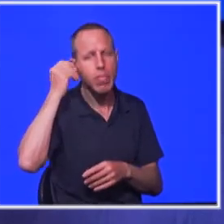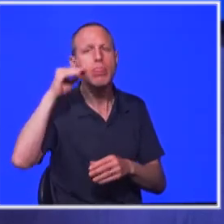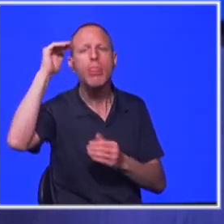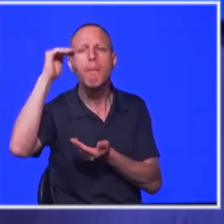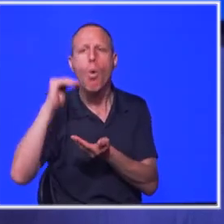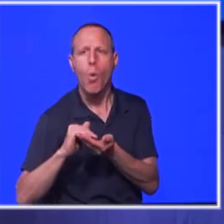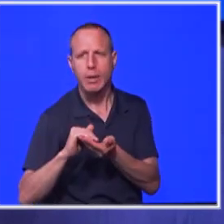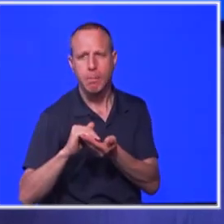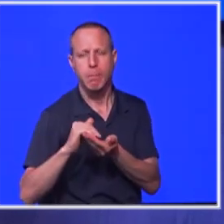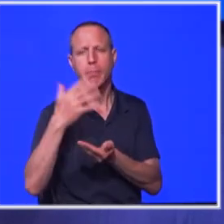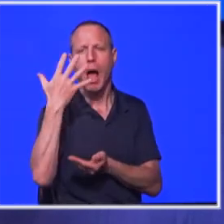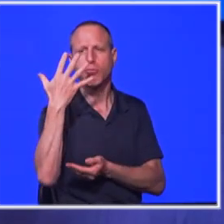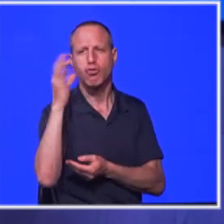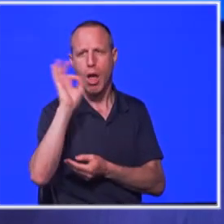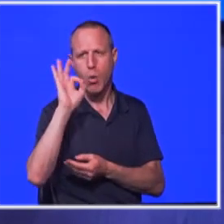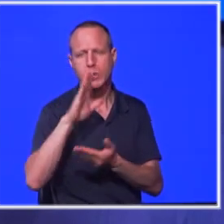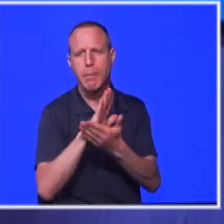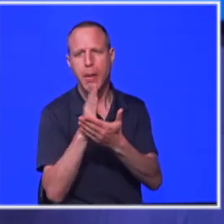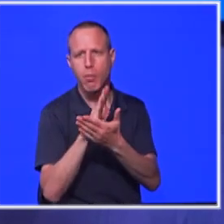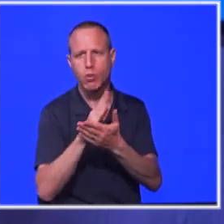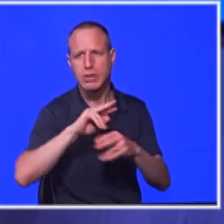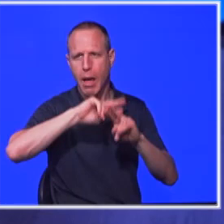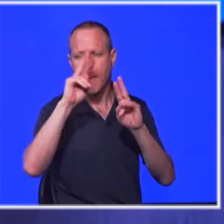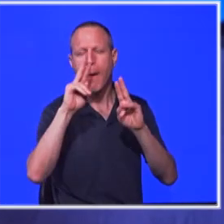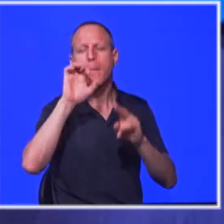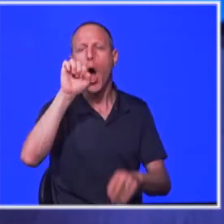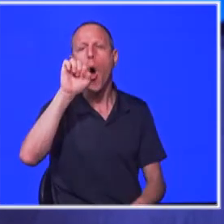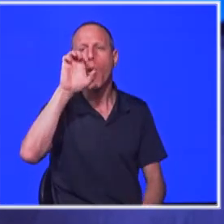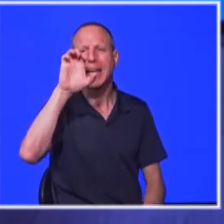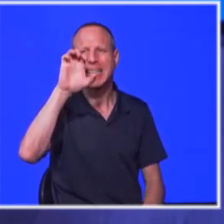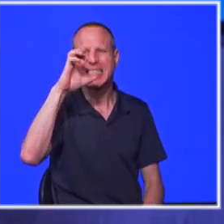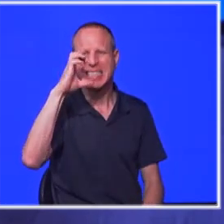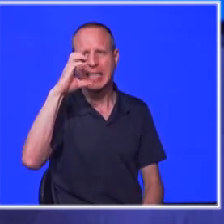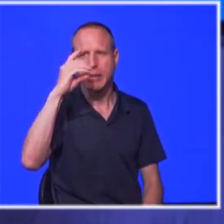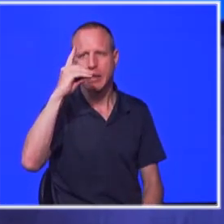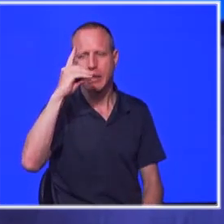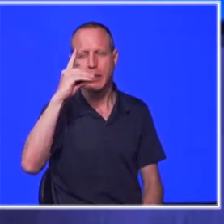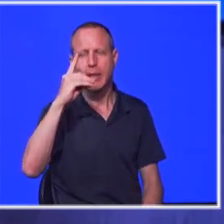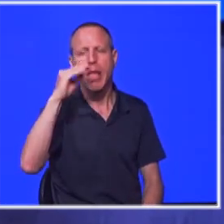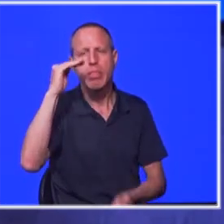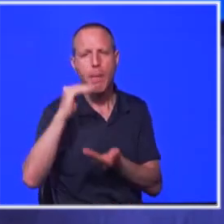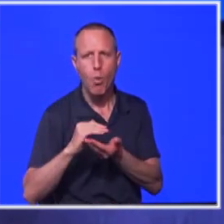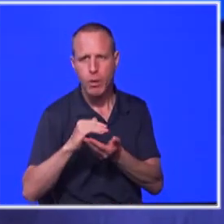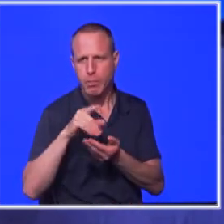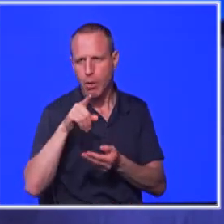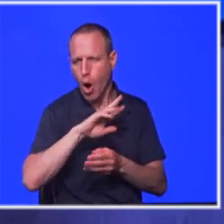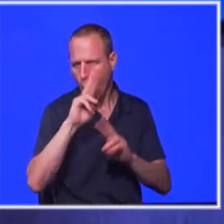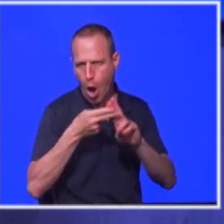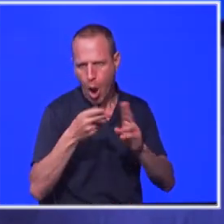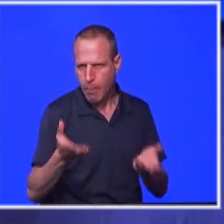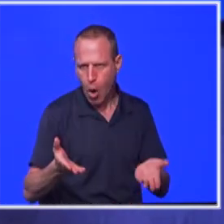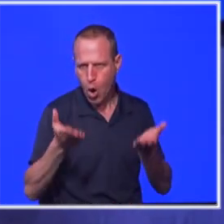נמוכים ב-5% מהממוצע ב-OECD. נמוכים. הם עולים. בכל העולם הם